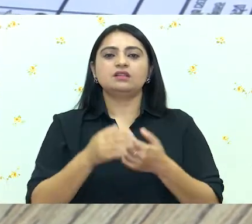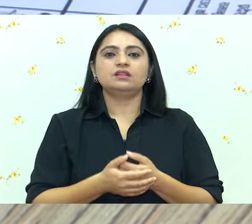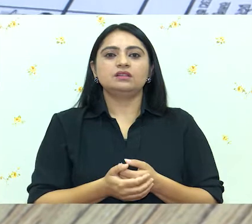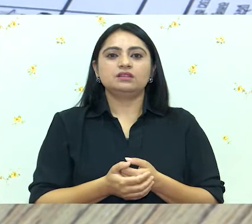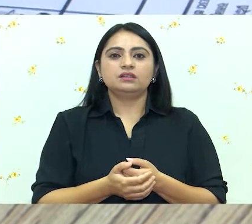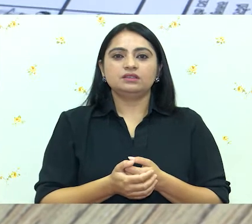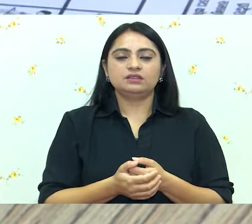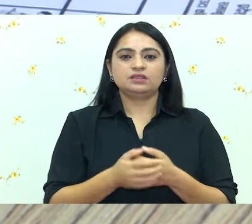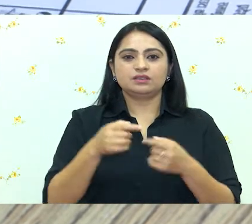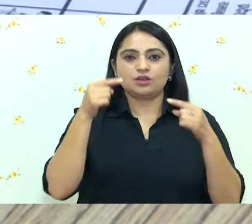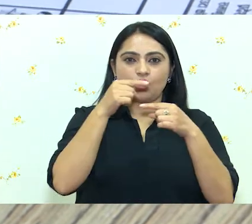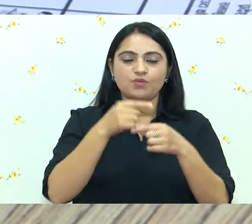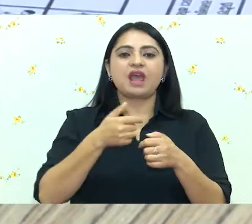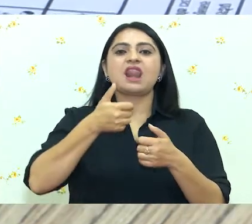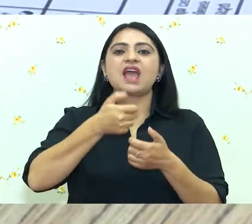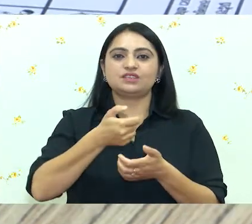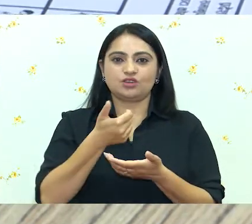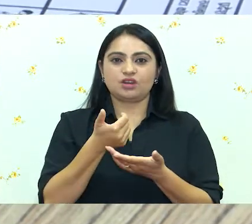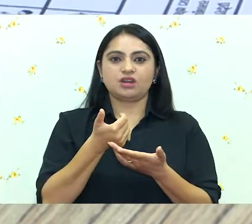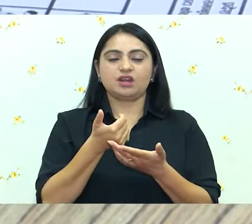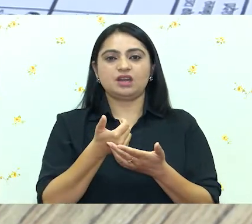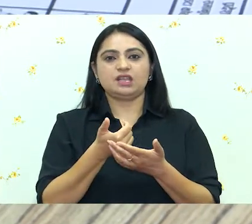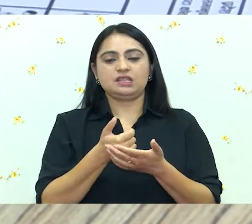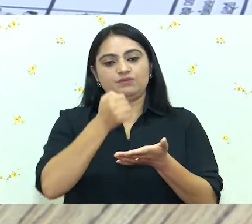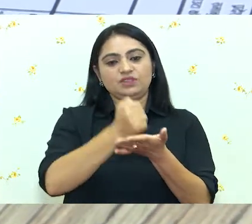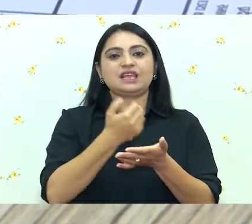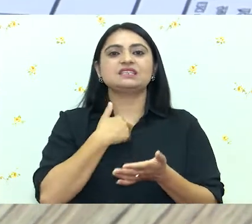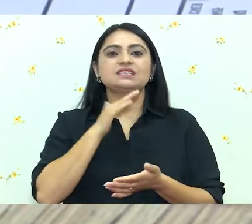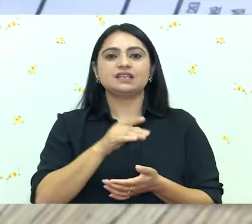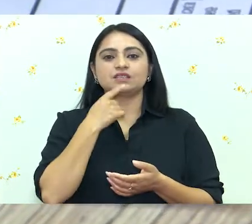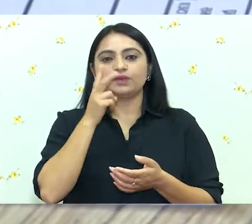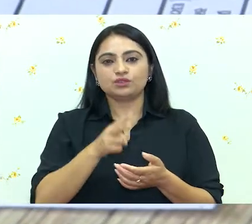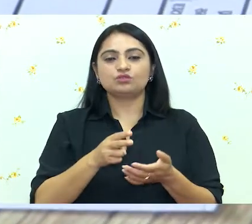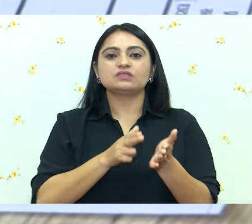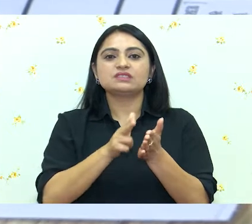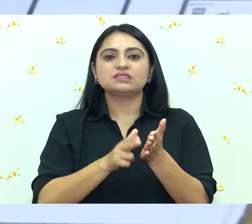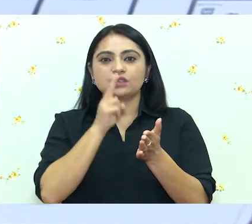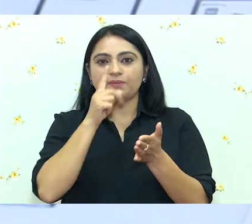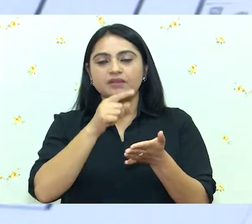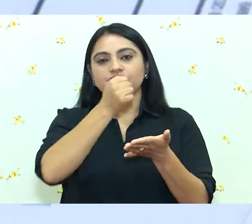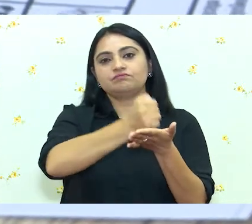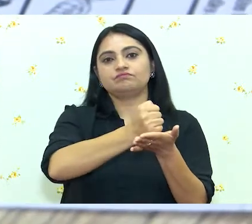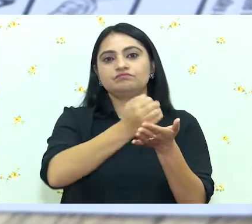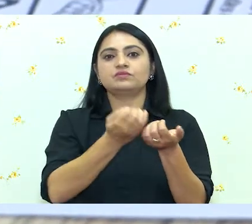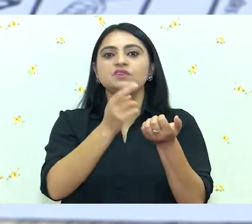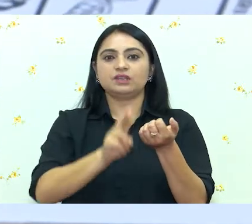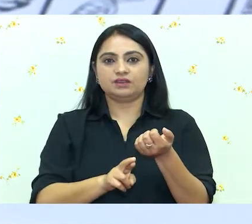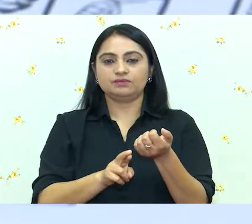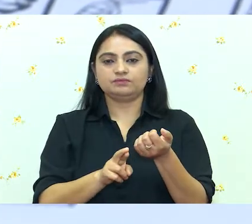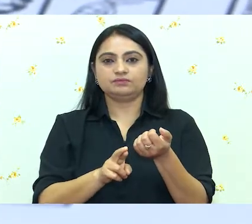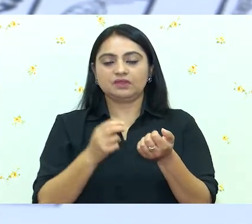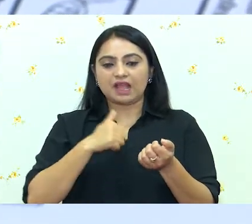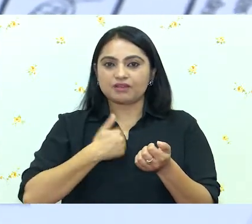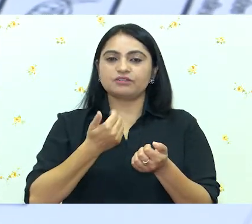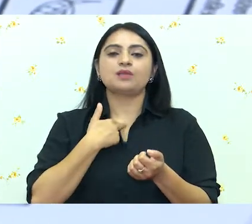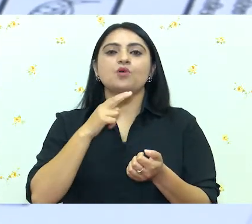यो लाइटर चिन्ह मतदान गर्न मन लागेको छ भने यो चिन्हमा मैले एक स्वस्तिक छाप लगाएर आफूलाई